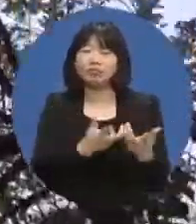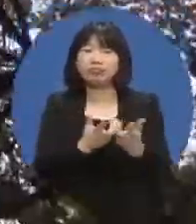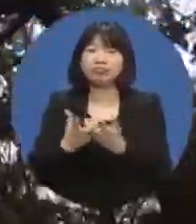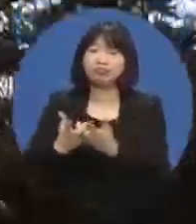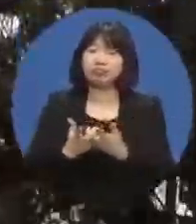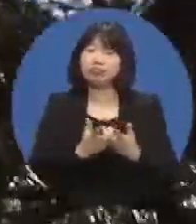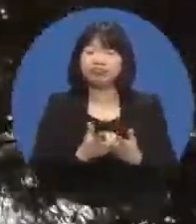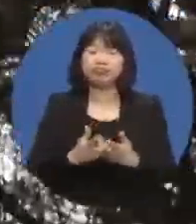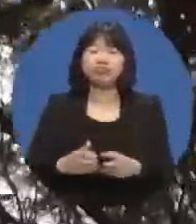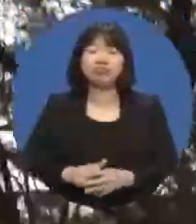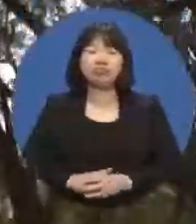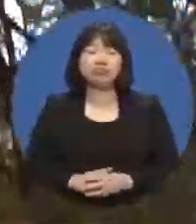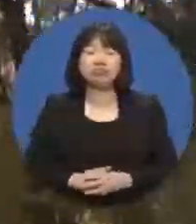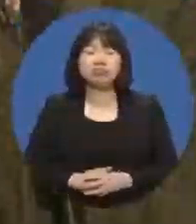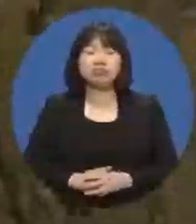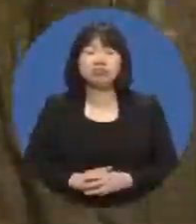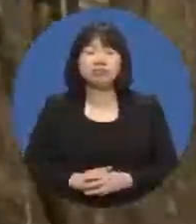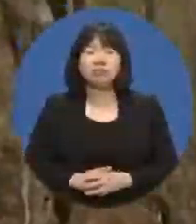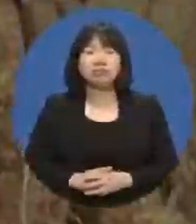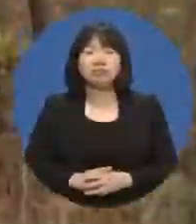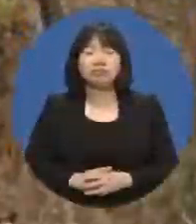가득한데요.